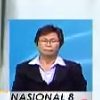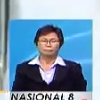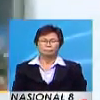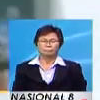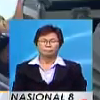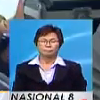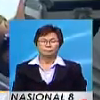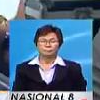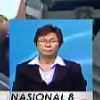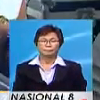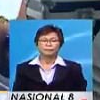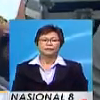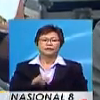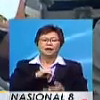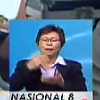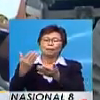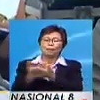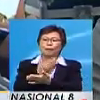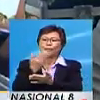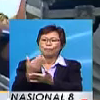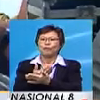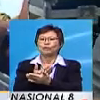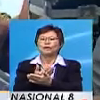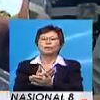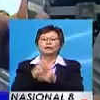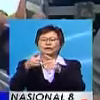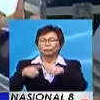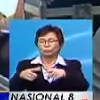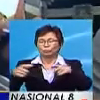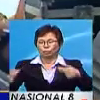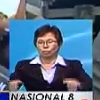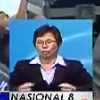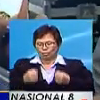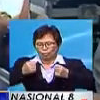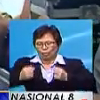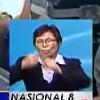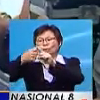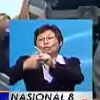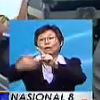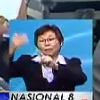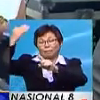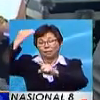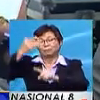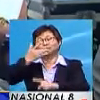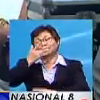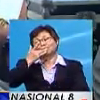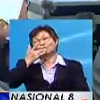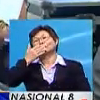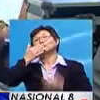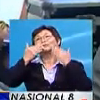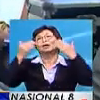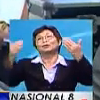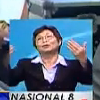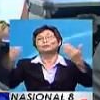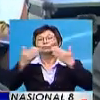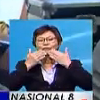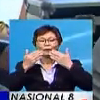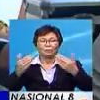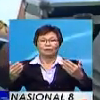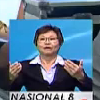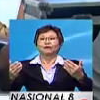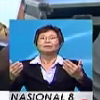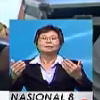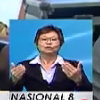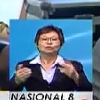ramai saya baru balik daripada Tokyo Marathon bulan lepas dan alhamdulillah saya capai 2 jam